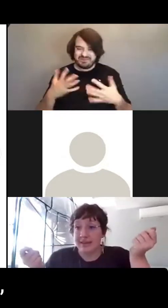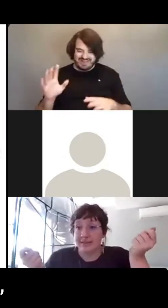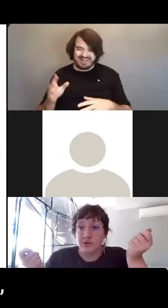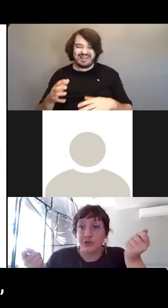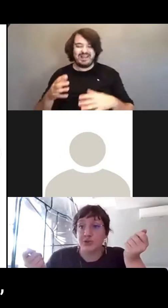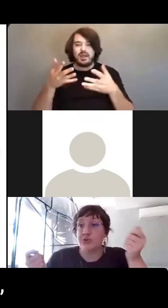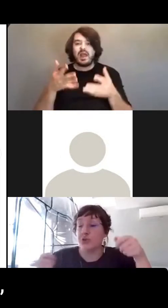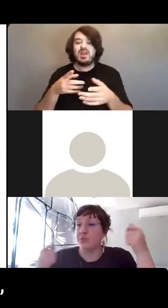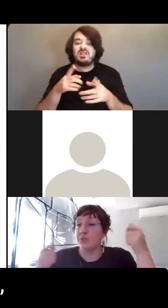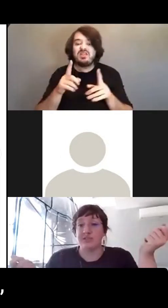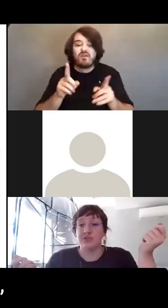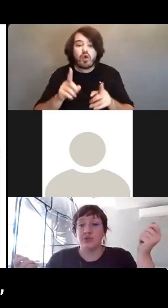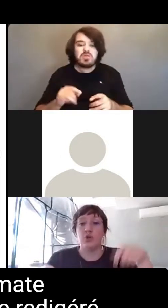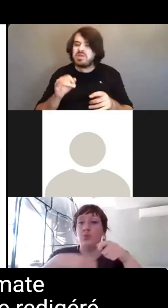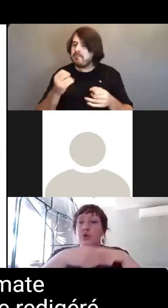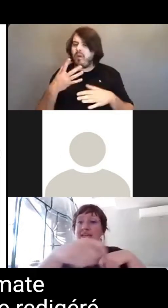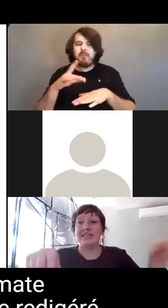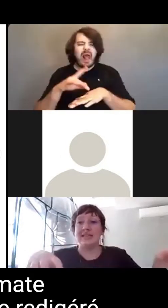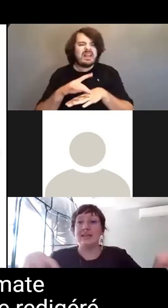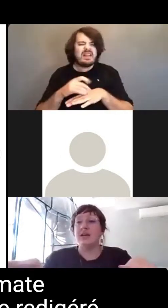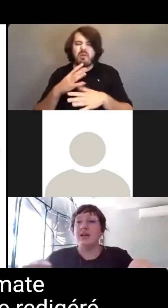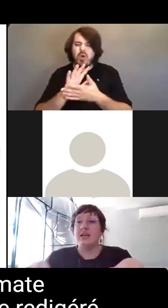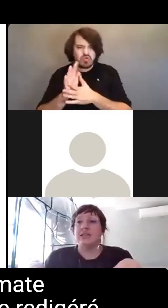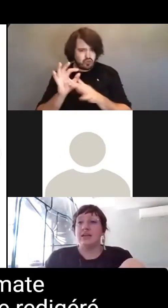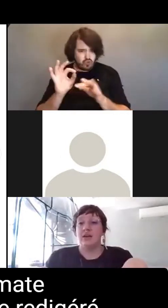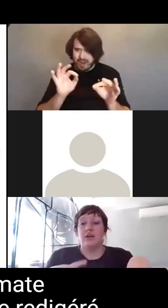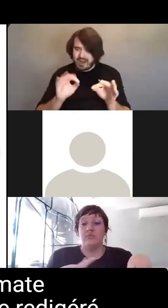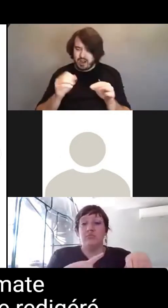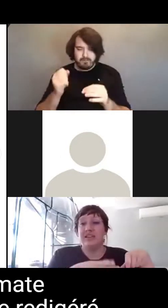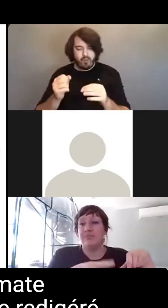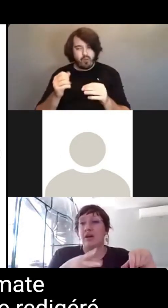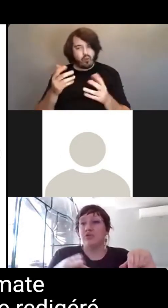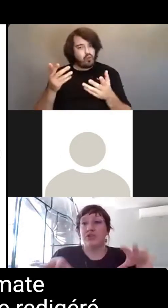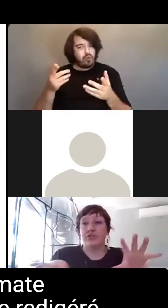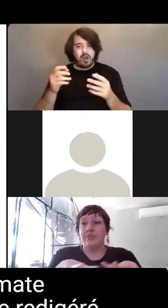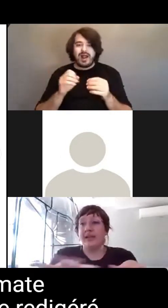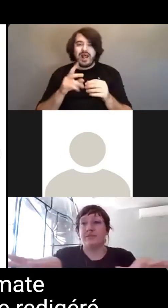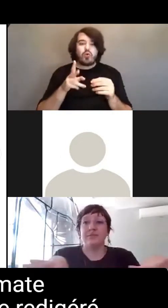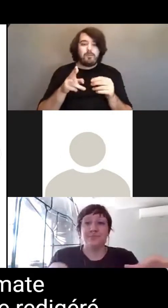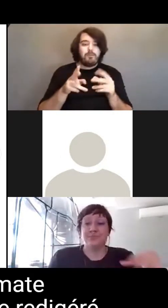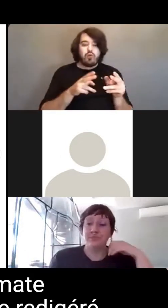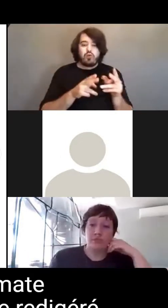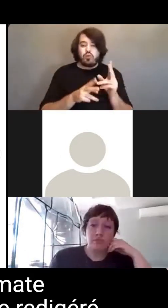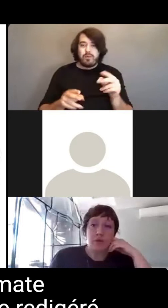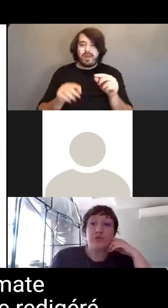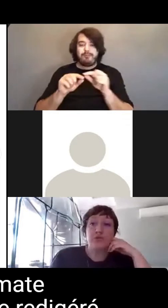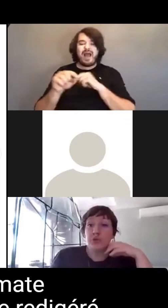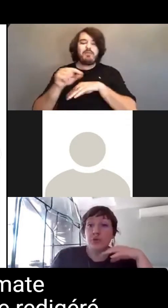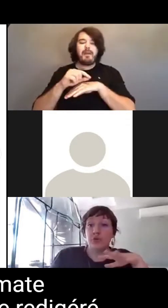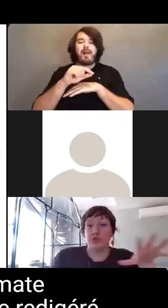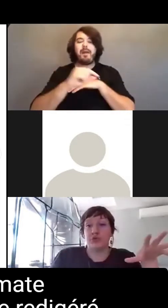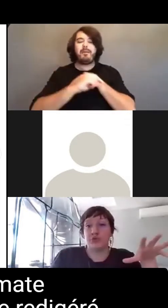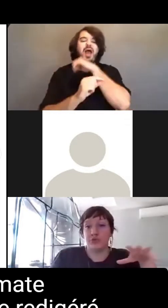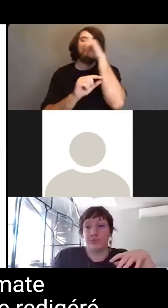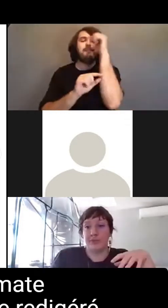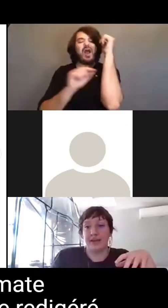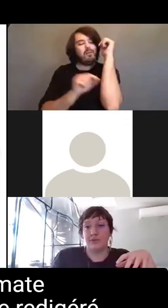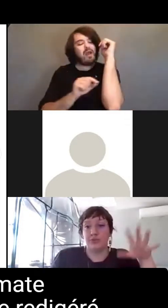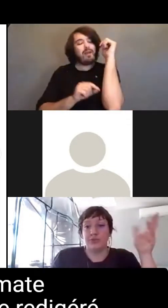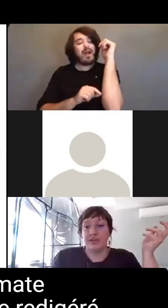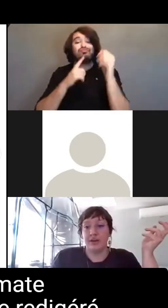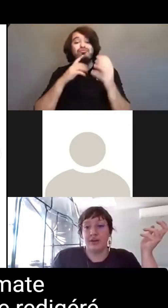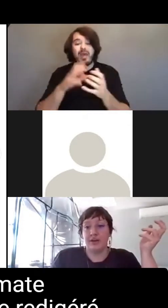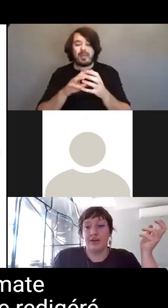pas de maladie dessus, il n'y a pas de moisissure, on peut laisser les branches de tomates sur le dessus de notre